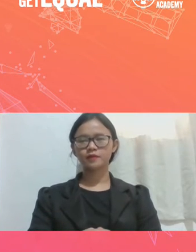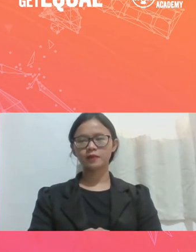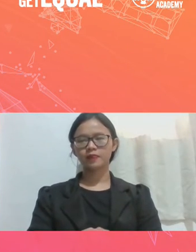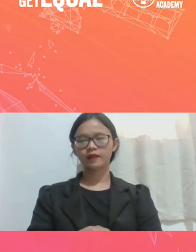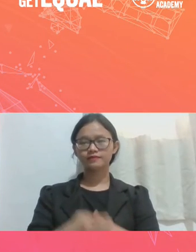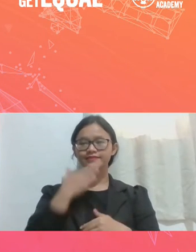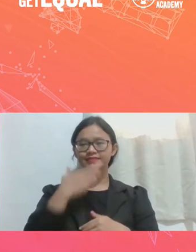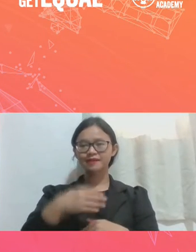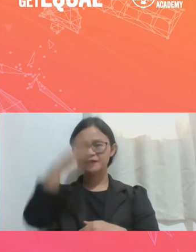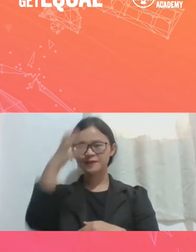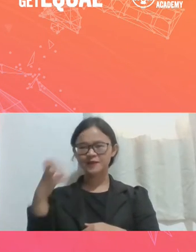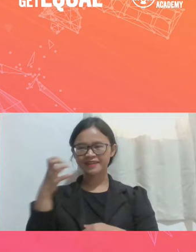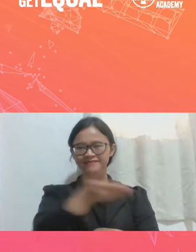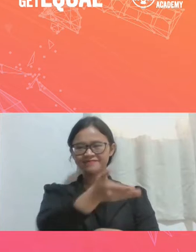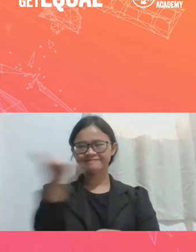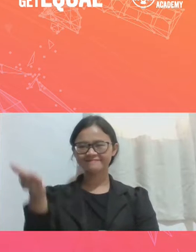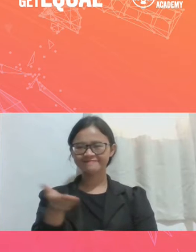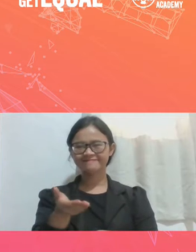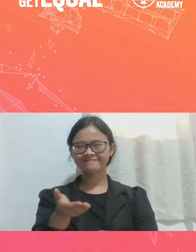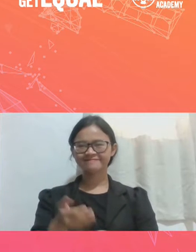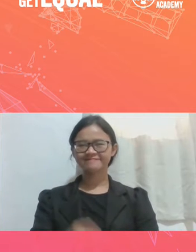Selamat sore semuanya.